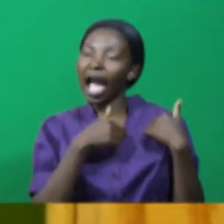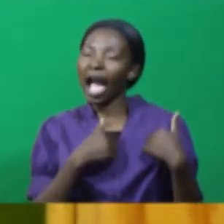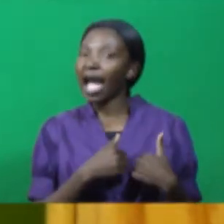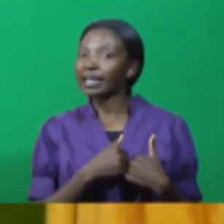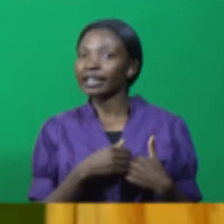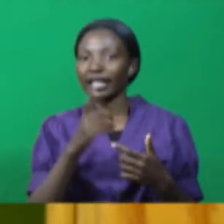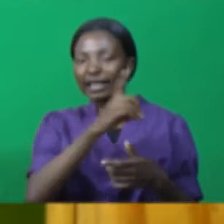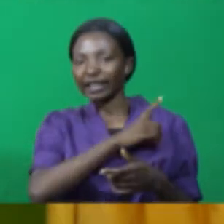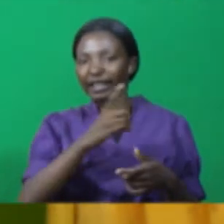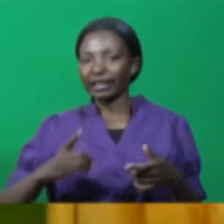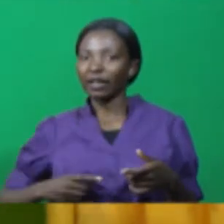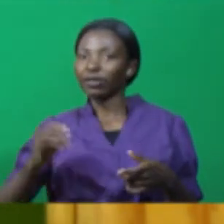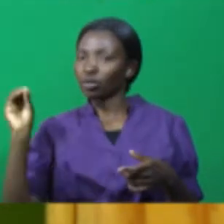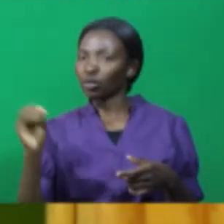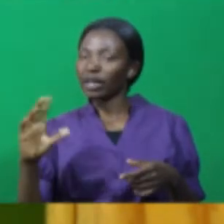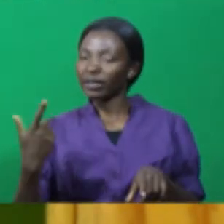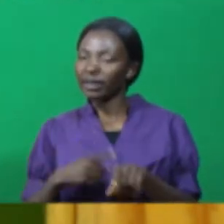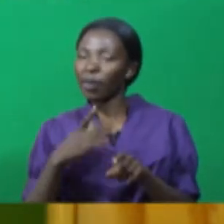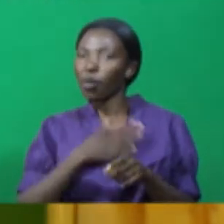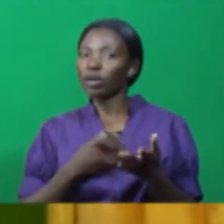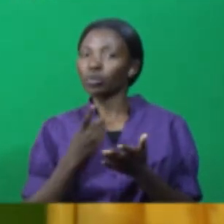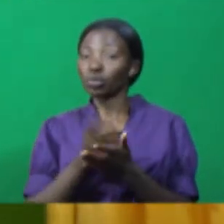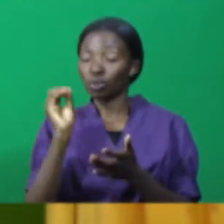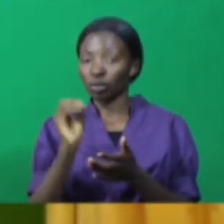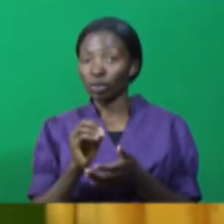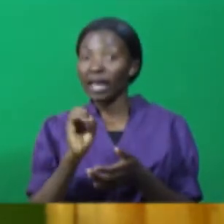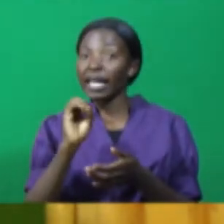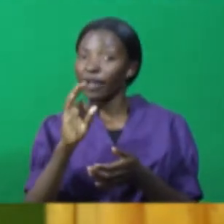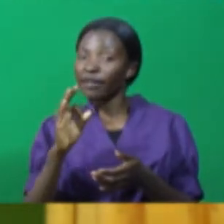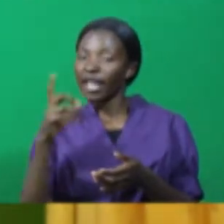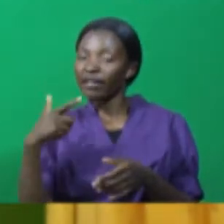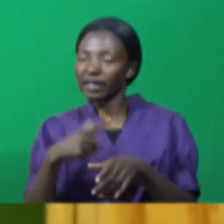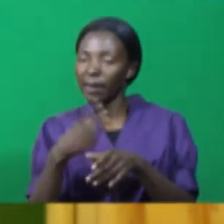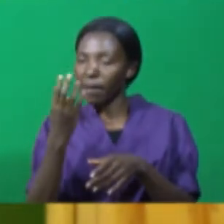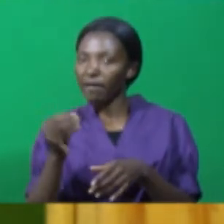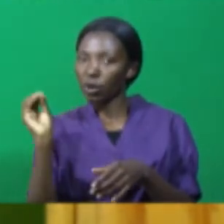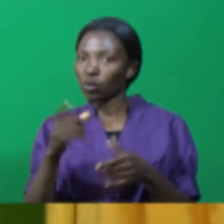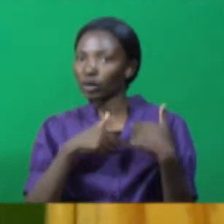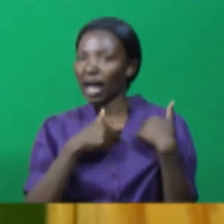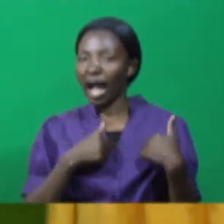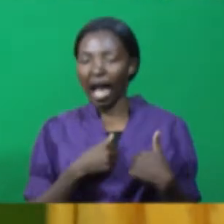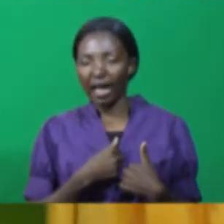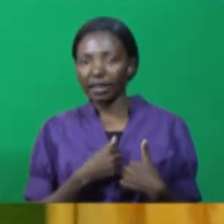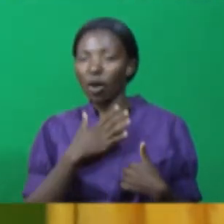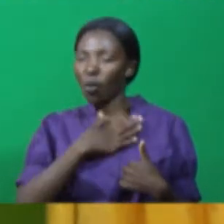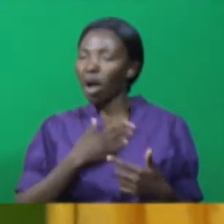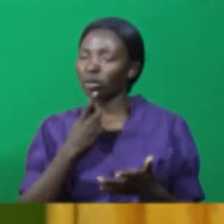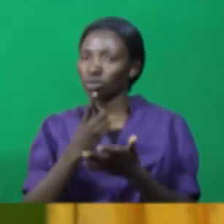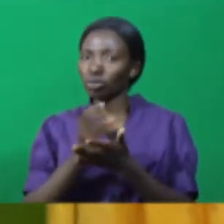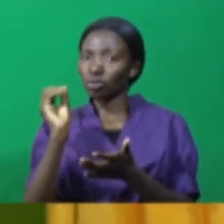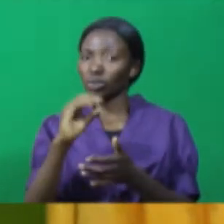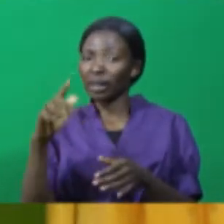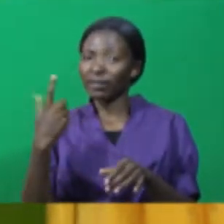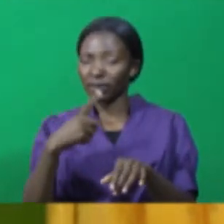David wekuda kuita zvakanaka. Wekuda kuita zvakanaka. Saka ukagara uine moyo wekuda kuita zvakanaka. Kana wazopinda